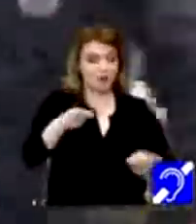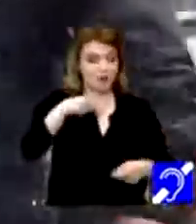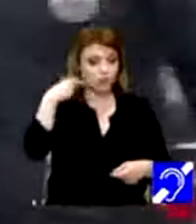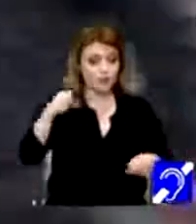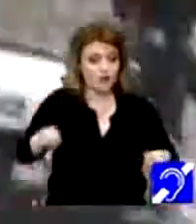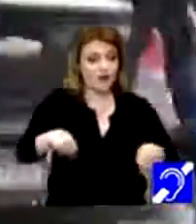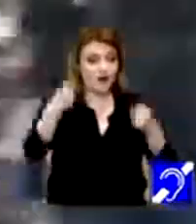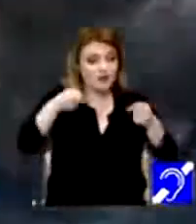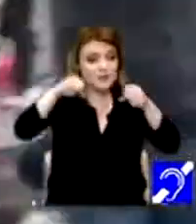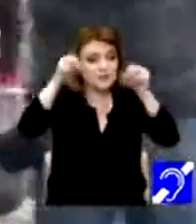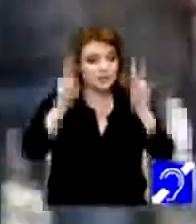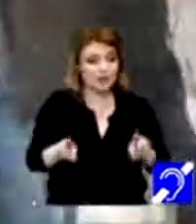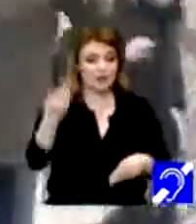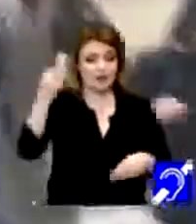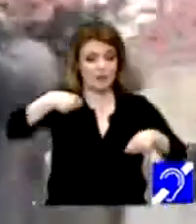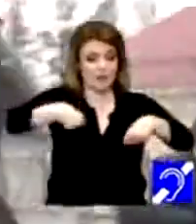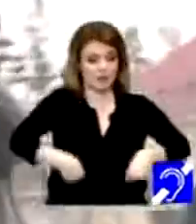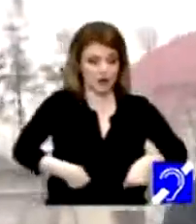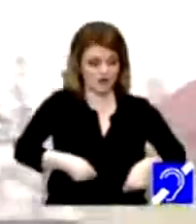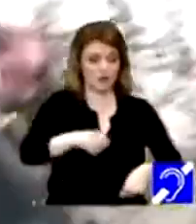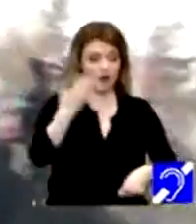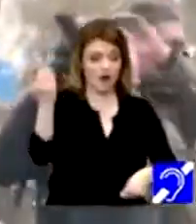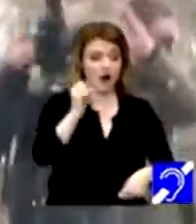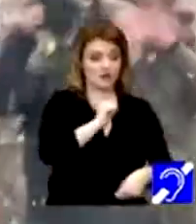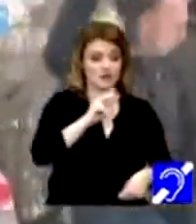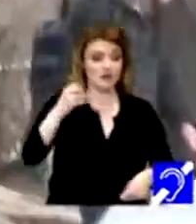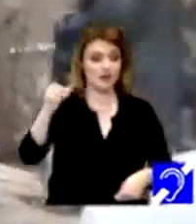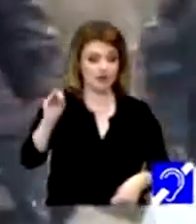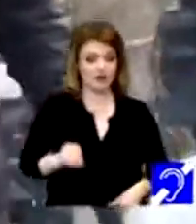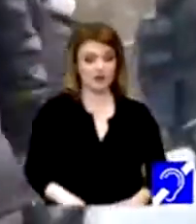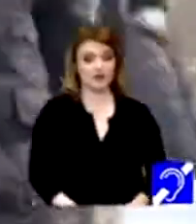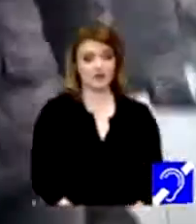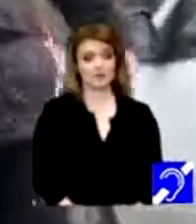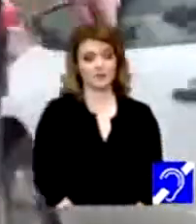încalcă intenționat drepturile lui Alexei Navalny.